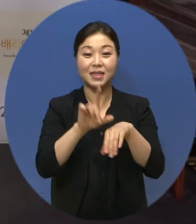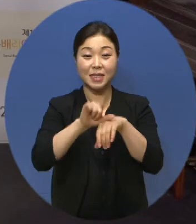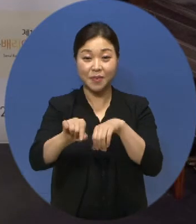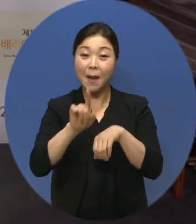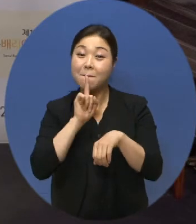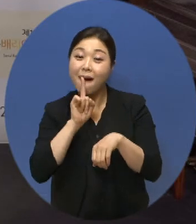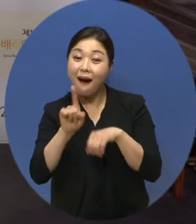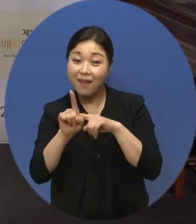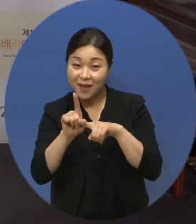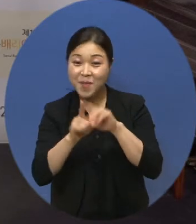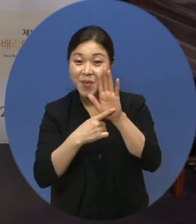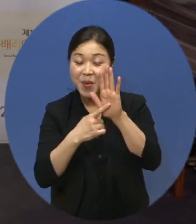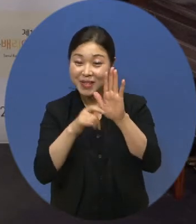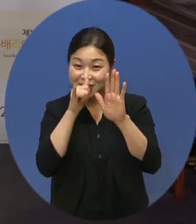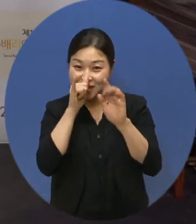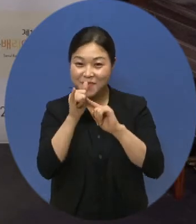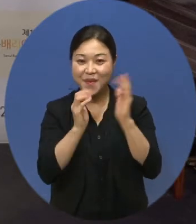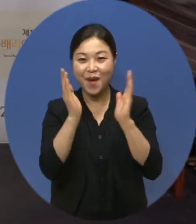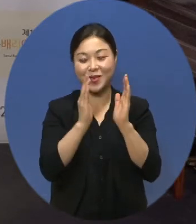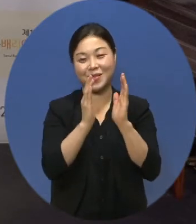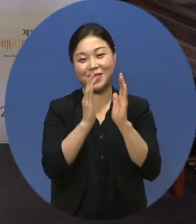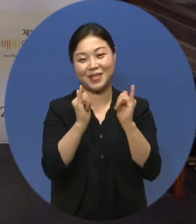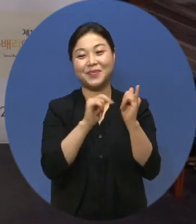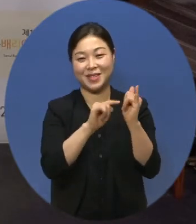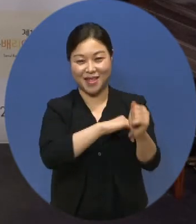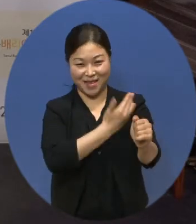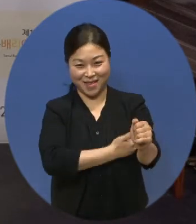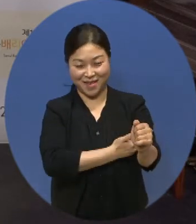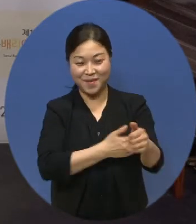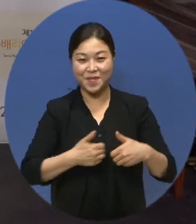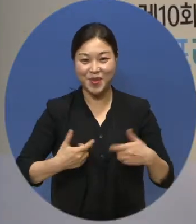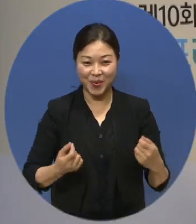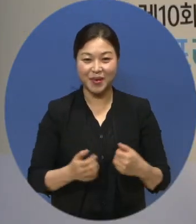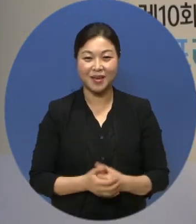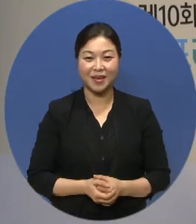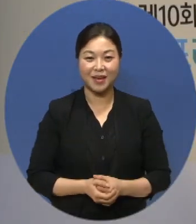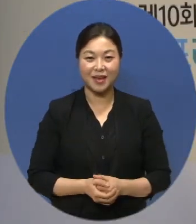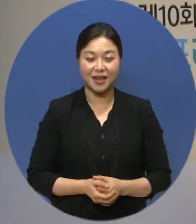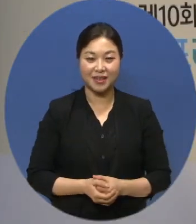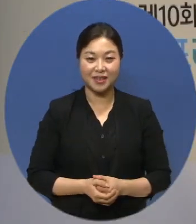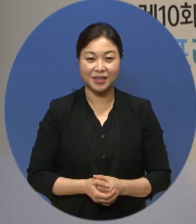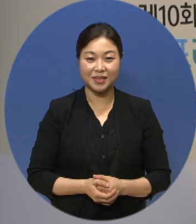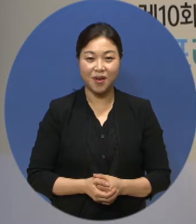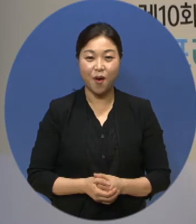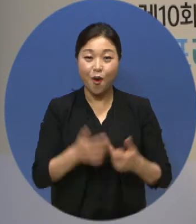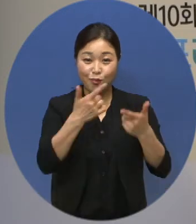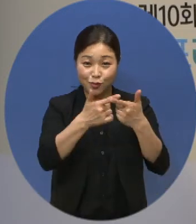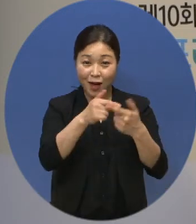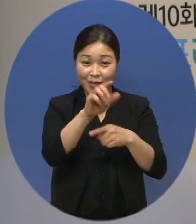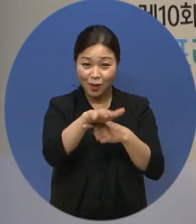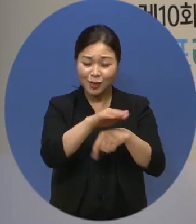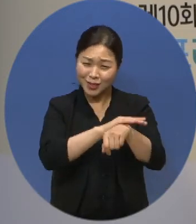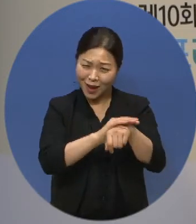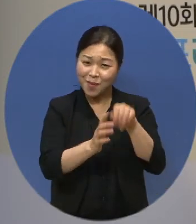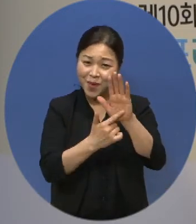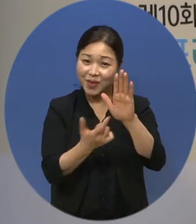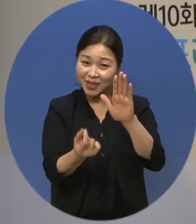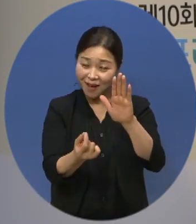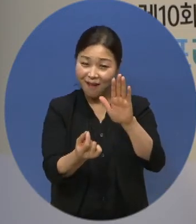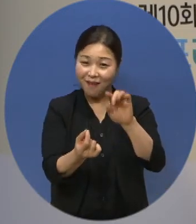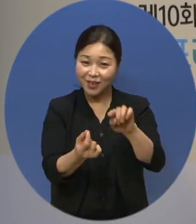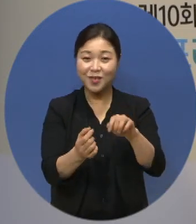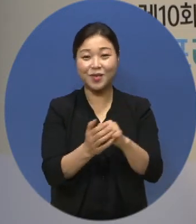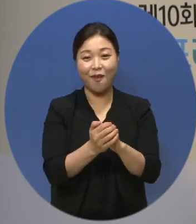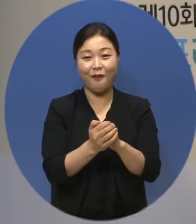좀 쓰시는 배우님들의 역량이 좀 필요합니다. 근데 현지 사투리가 상당히 잘 녹아 있던데 이게 캐스팅은